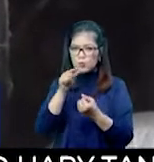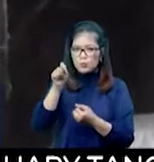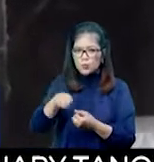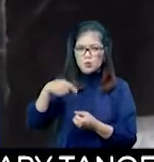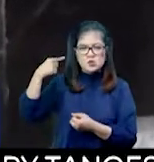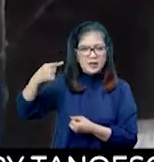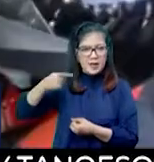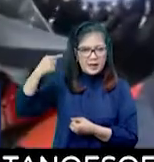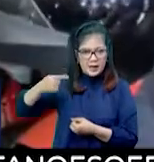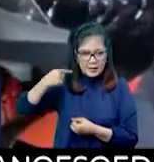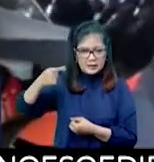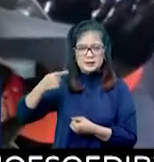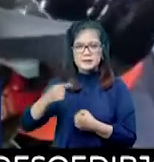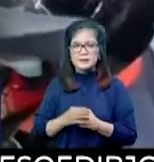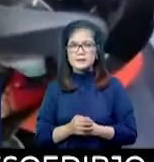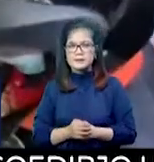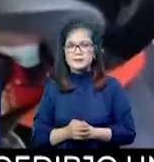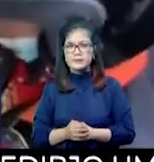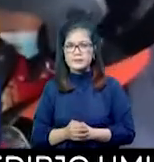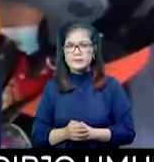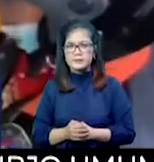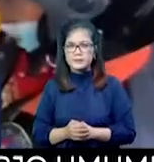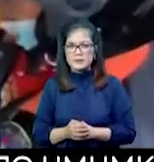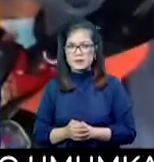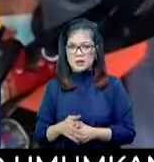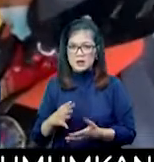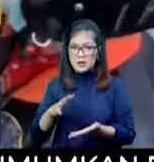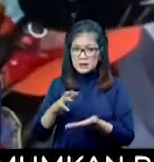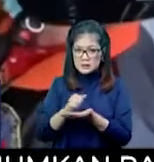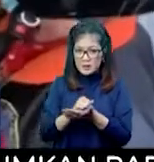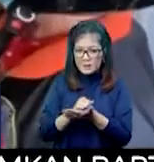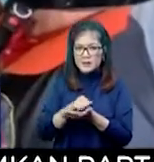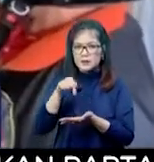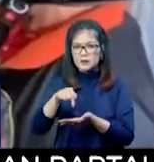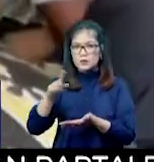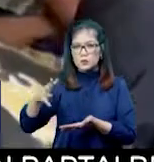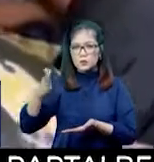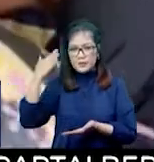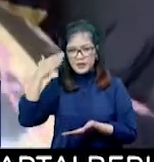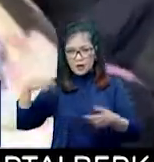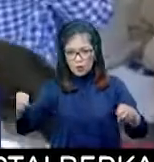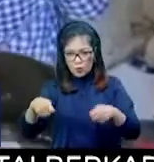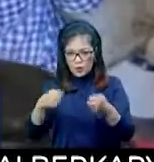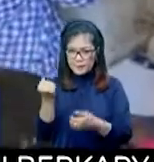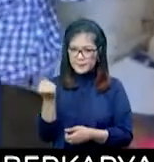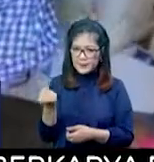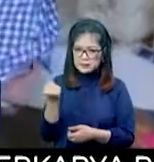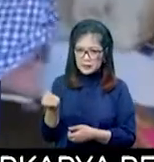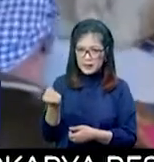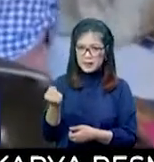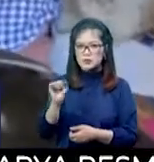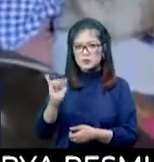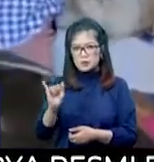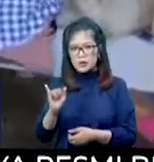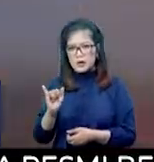sehari-hari. Demi menjamin ketersediaan minyak goreng curah di pasaran, Polri dan Kementerian Perindustrian membentuk Satgas